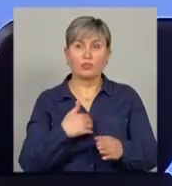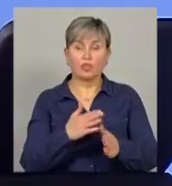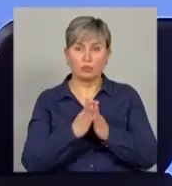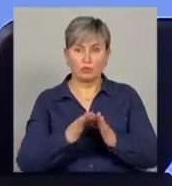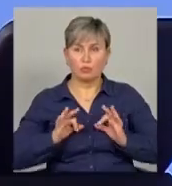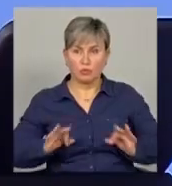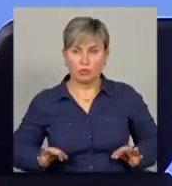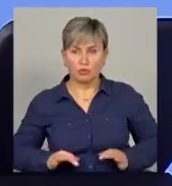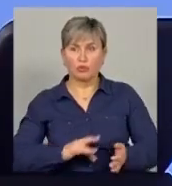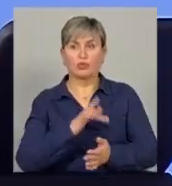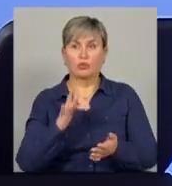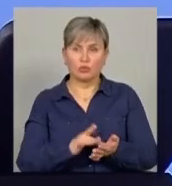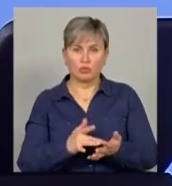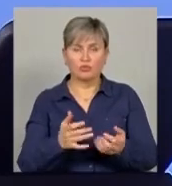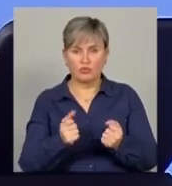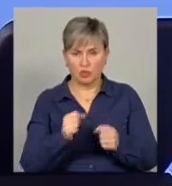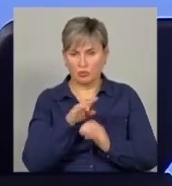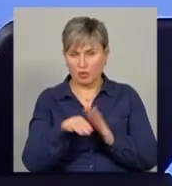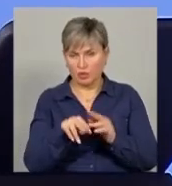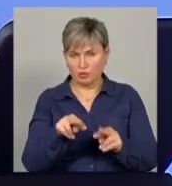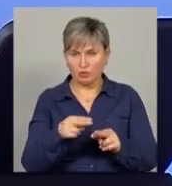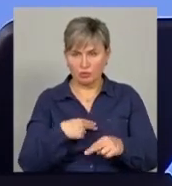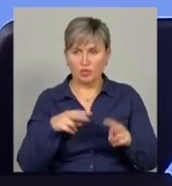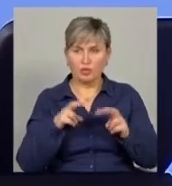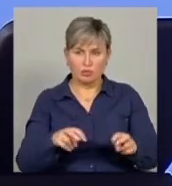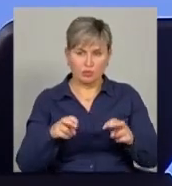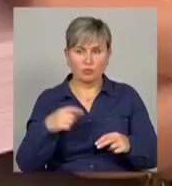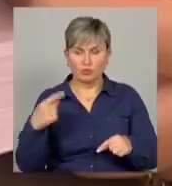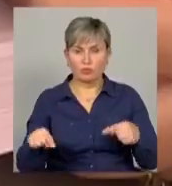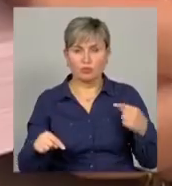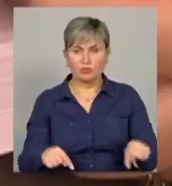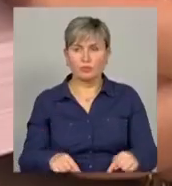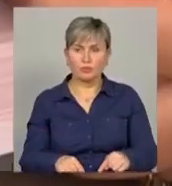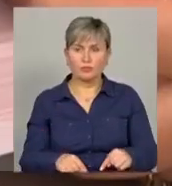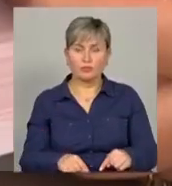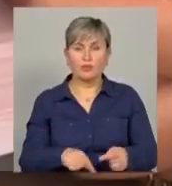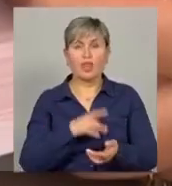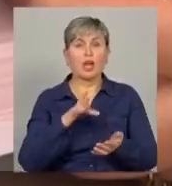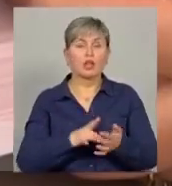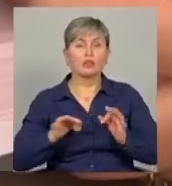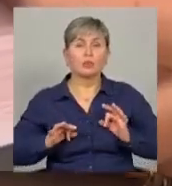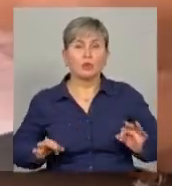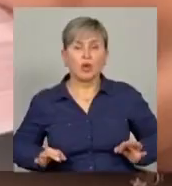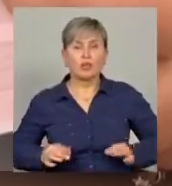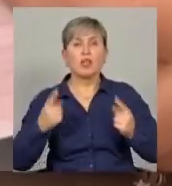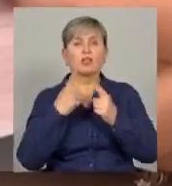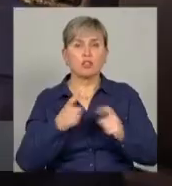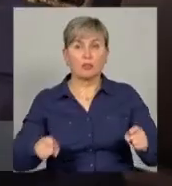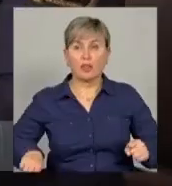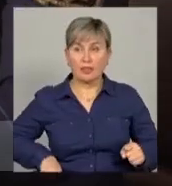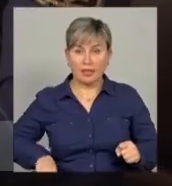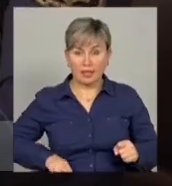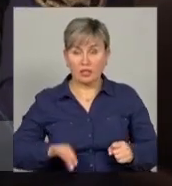прокуратуру города взять контроль по этому делу. И мы разберемся и с теми, и с другими. Хорошо? Тем временем в городской прокуратуре сообщили, что директора